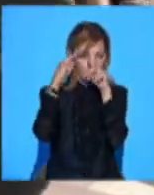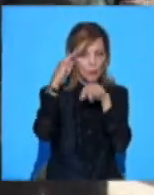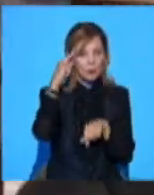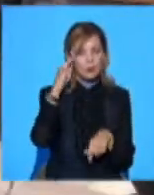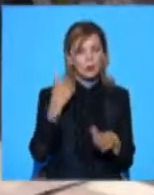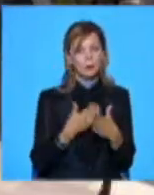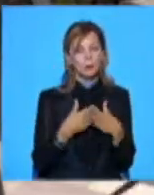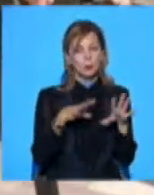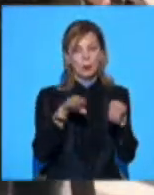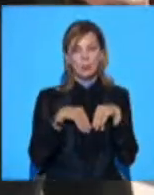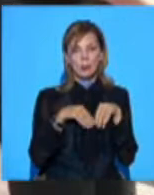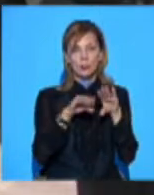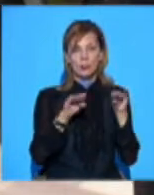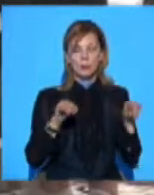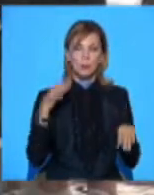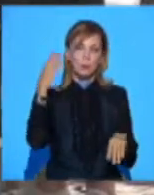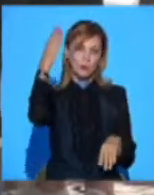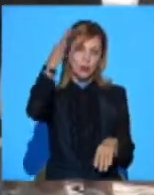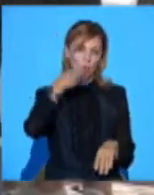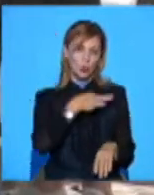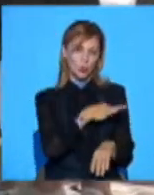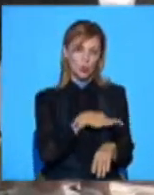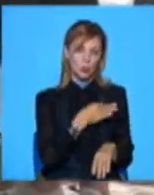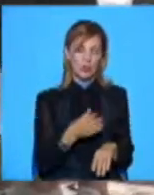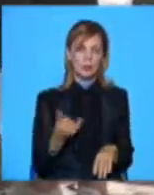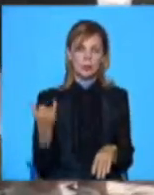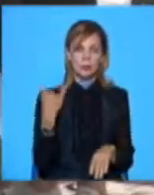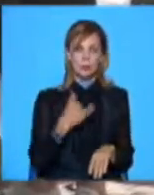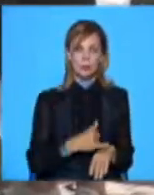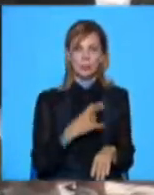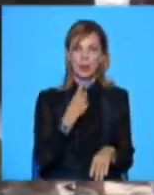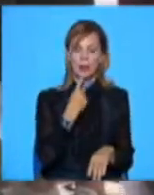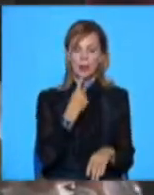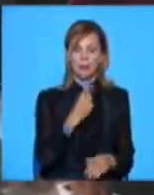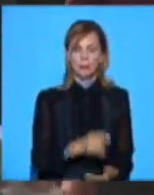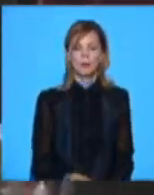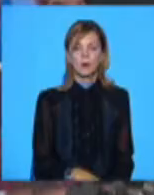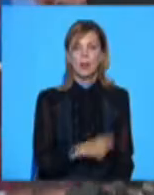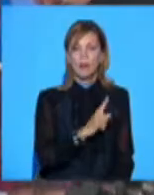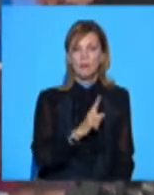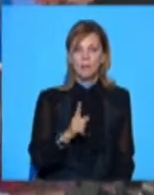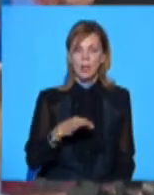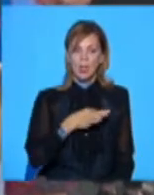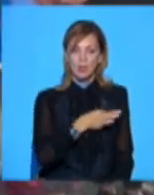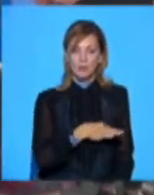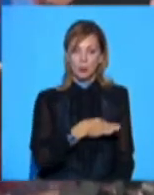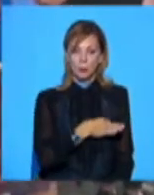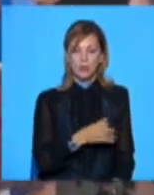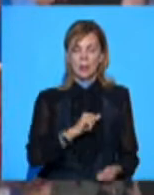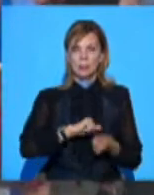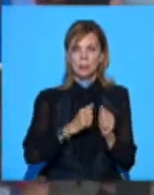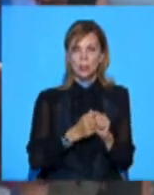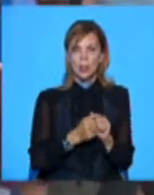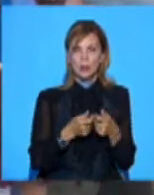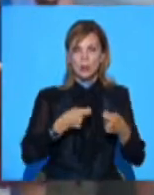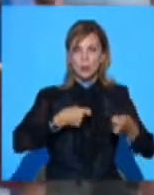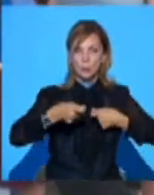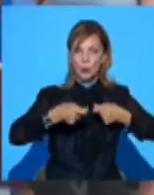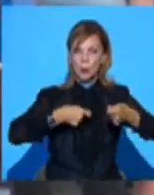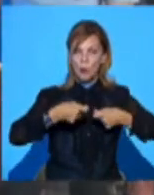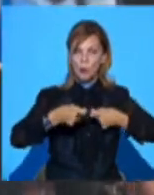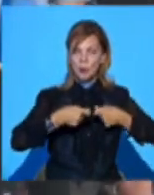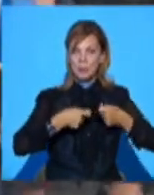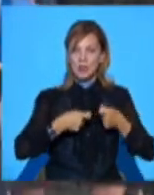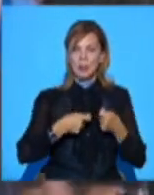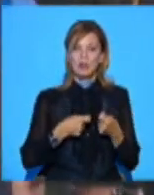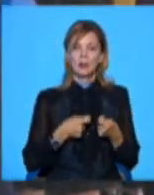pentru a atrage cât mai mulți viitori studenți pe băncile universității. Fiecare facultate încearcă să-și promoveze, dacă